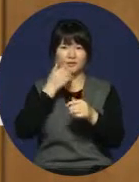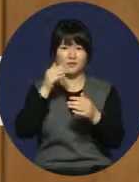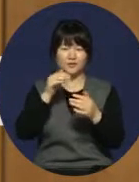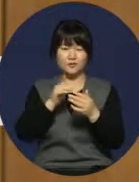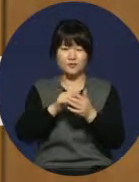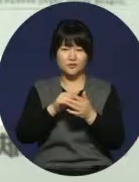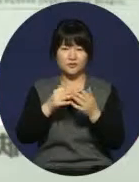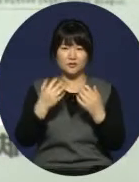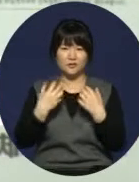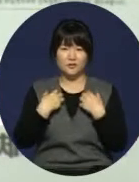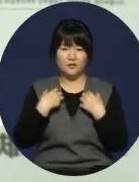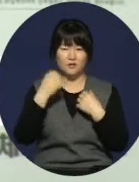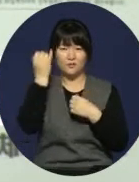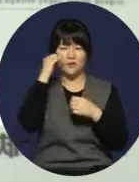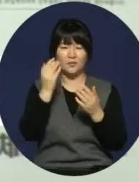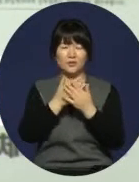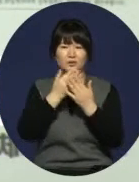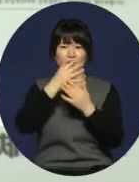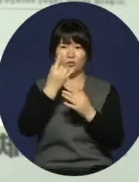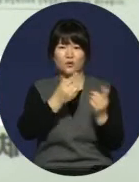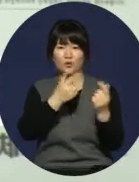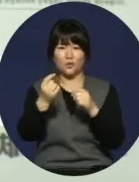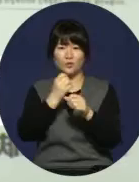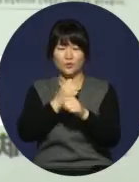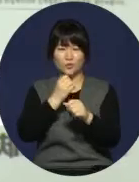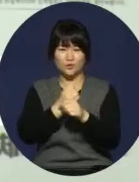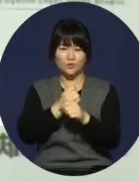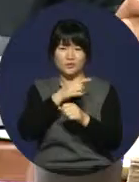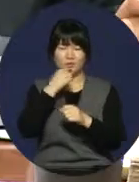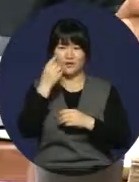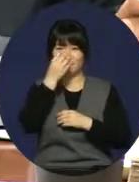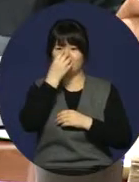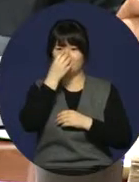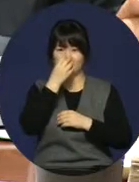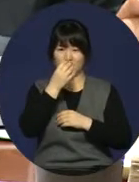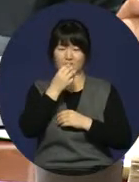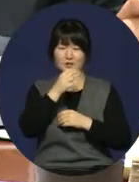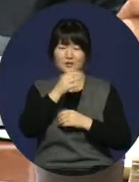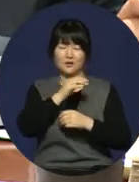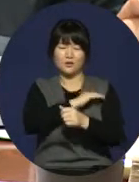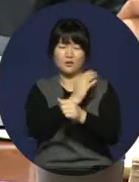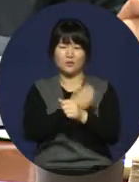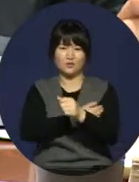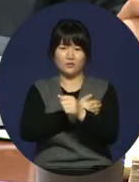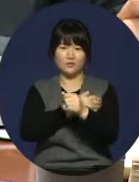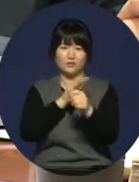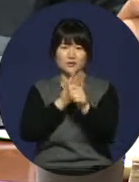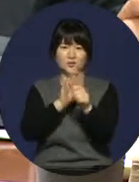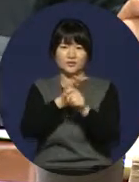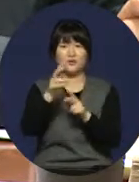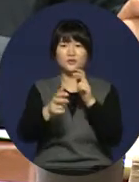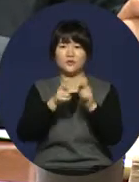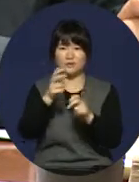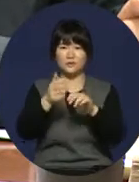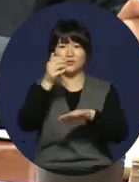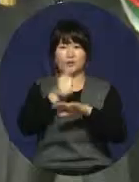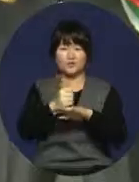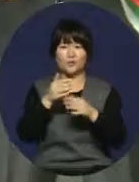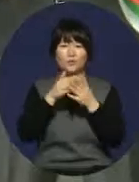한국발명진흥회와 공동으로 포항장기산딸기 지리적 표시 단체표장 권리화 지원사업 최종 보고회를